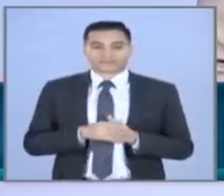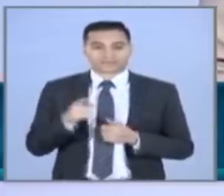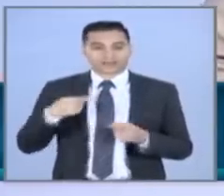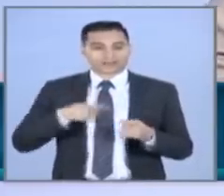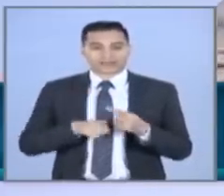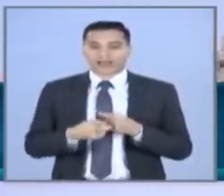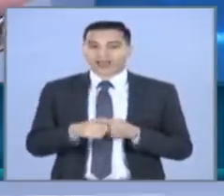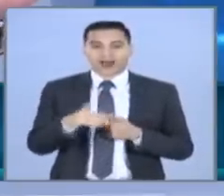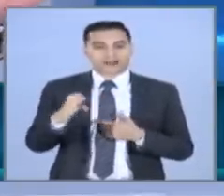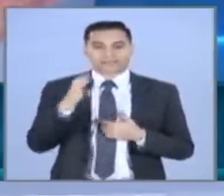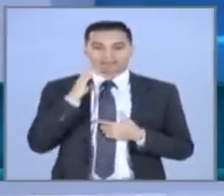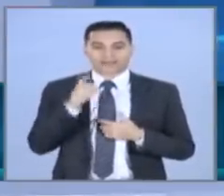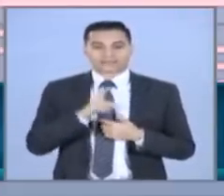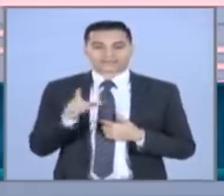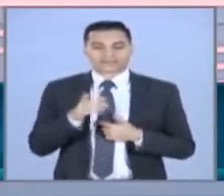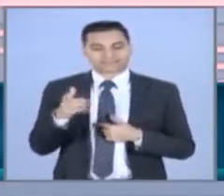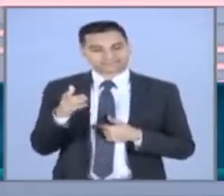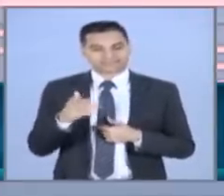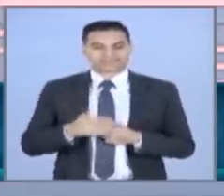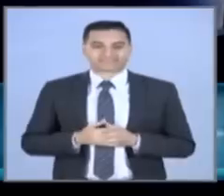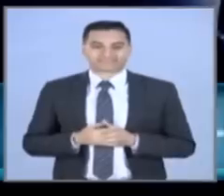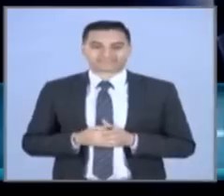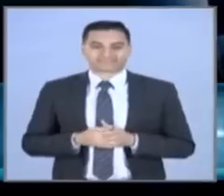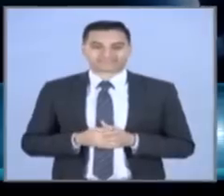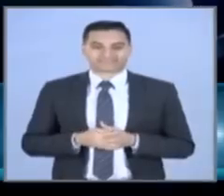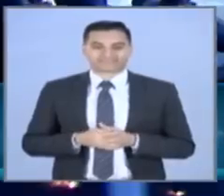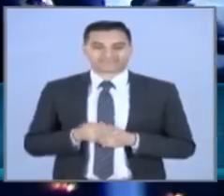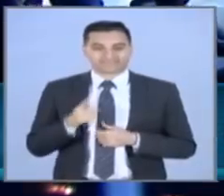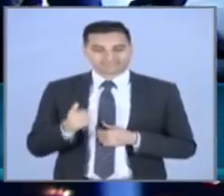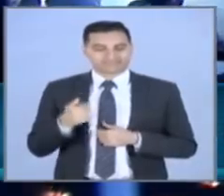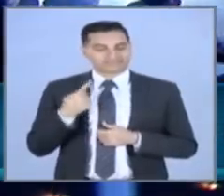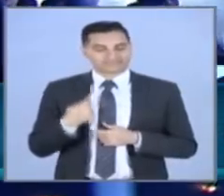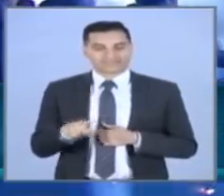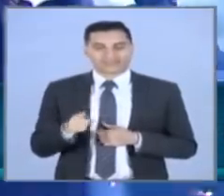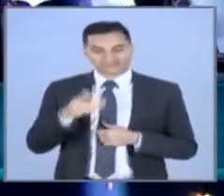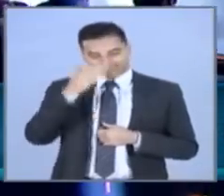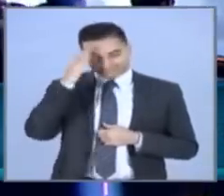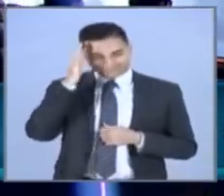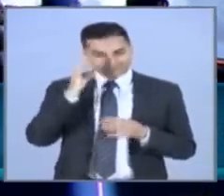الثعلب، اجابه صحيحه. برافو عليك يا كرولوس.